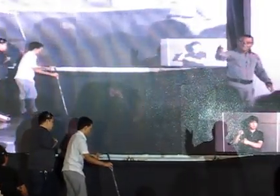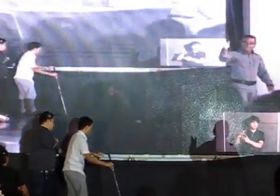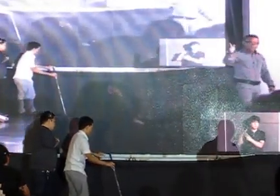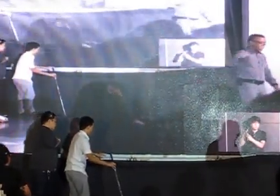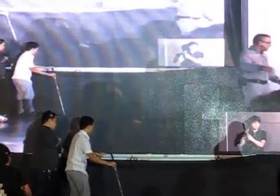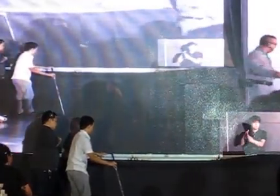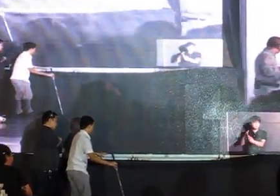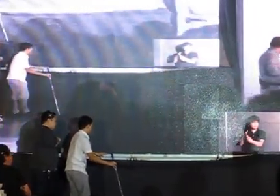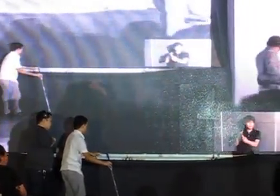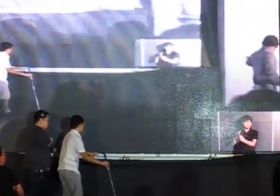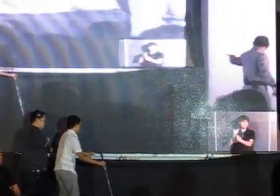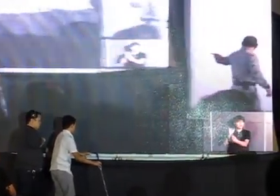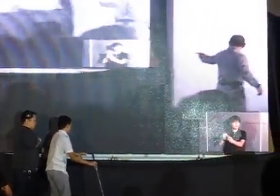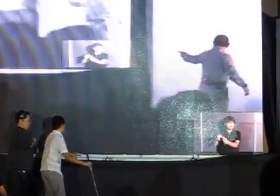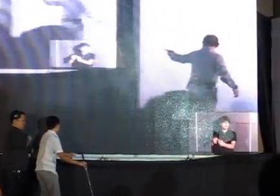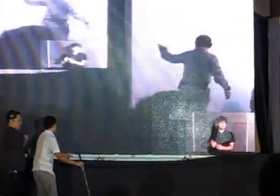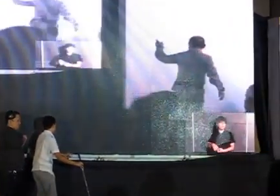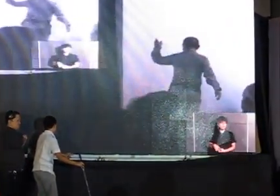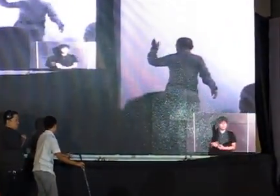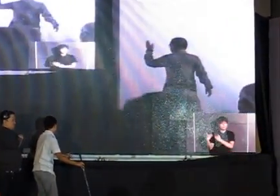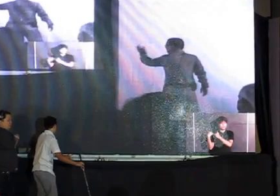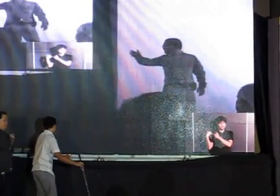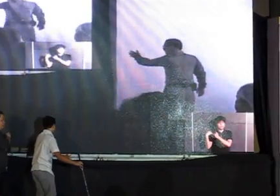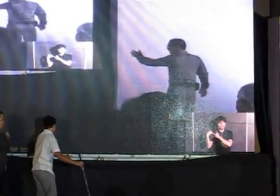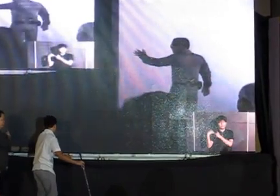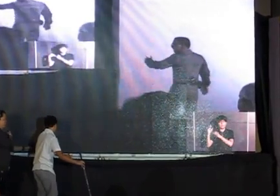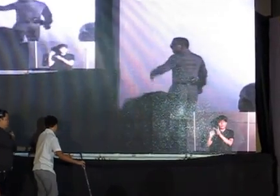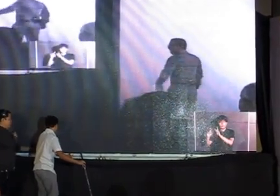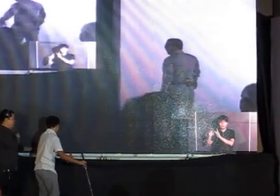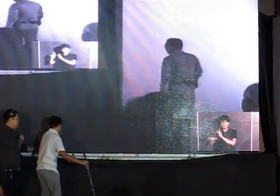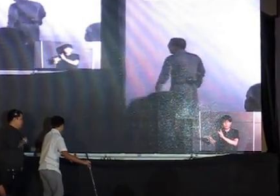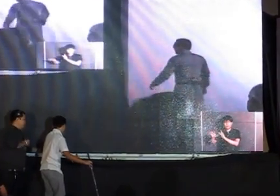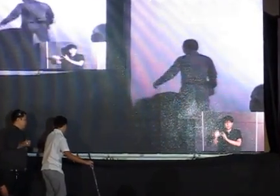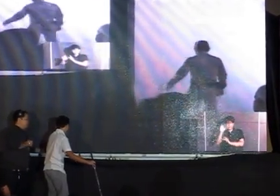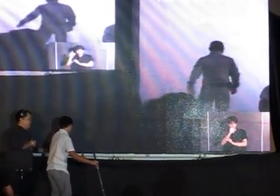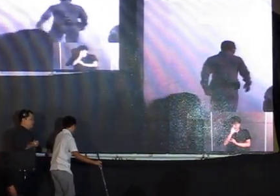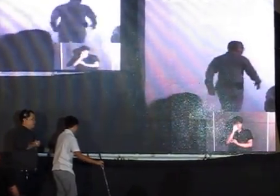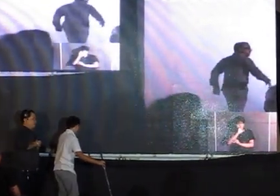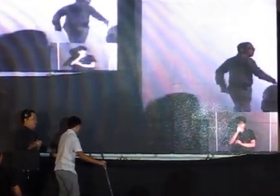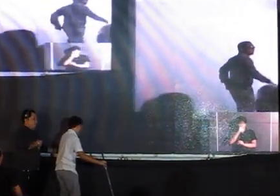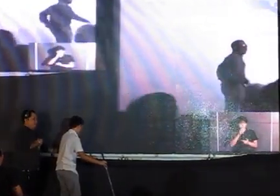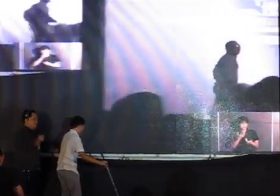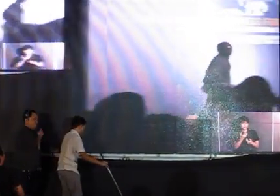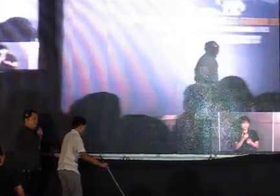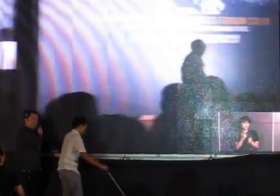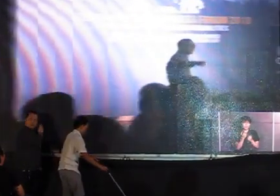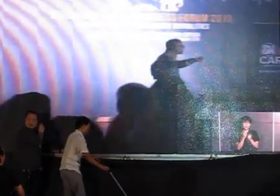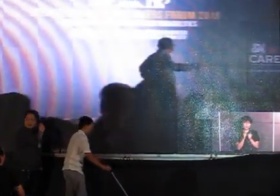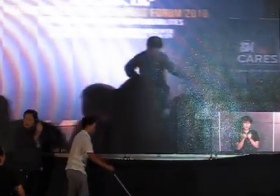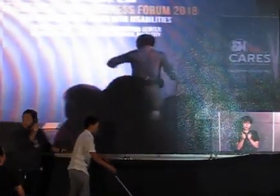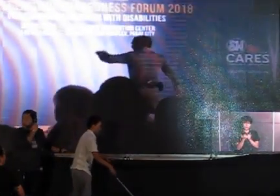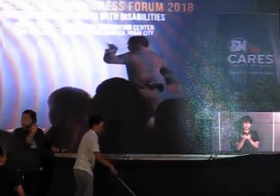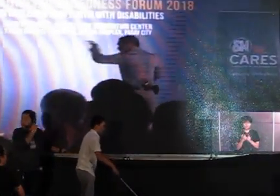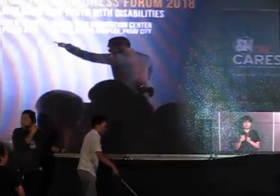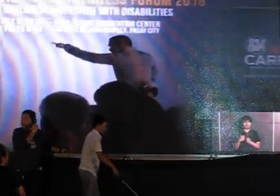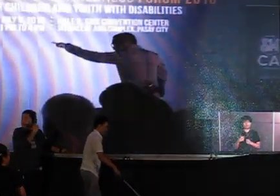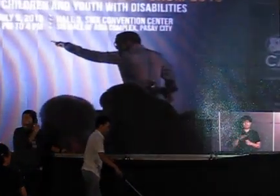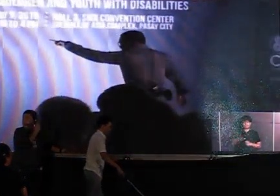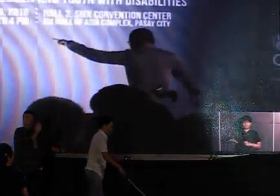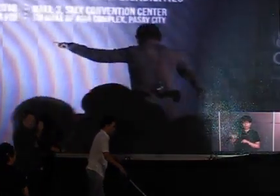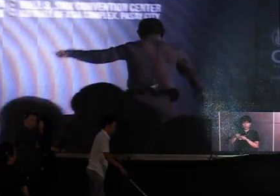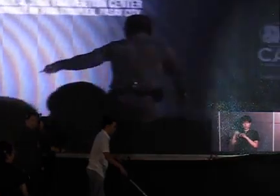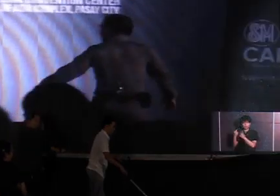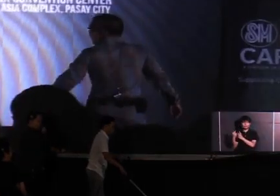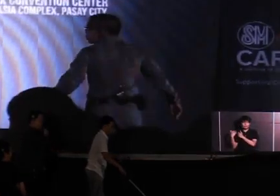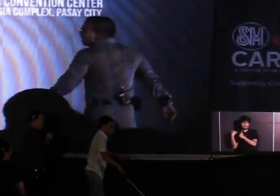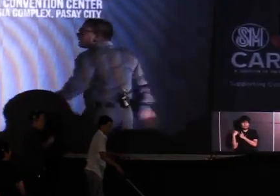amongst the skewer and this guy. Ang wall ang giging lifeline niya. Pagpasok mo, rescue team, na-trap man sa